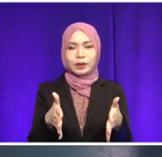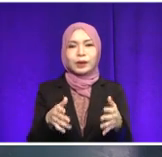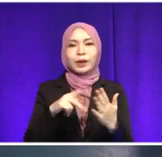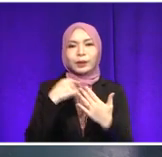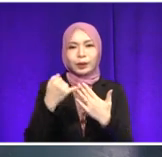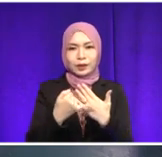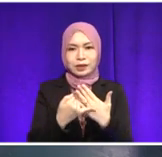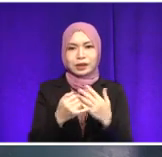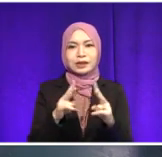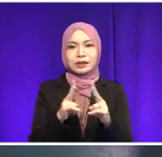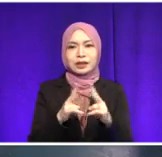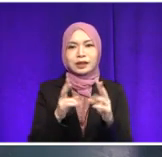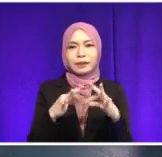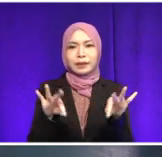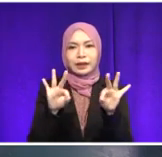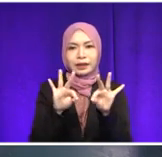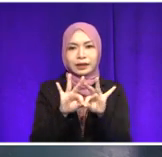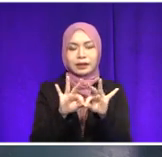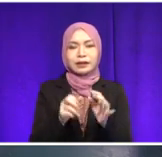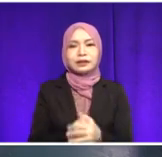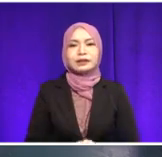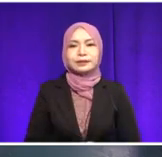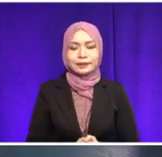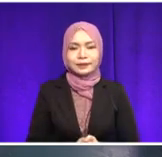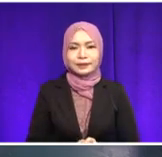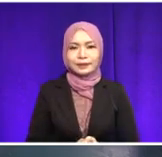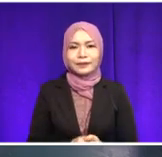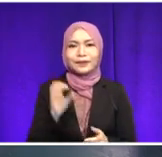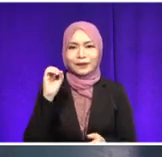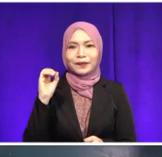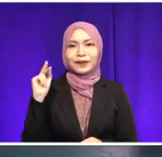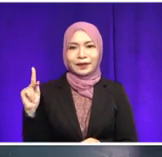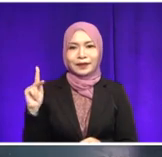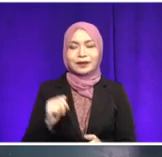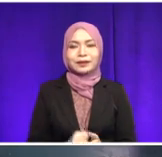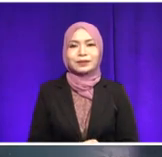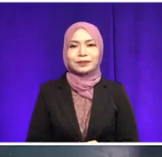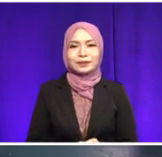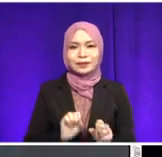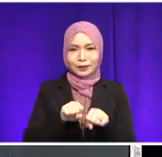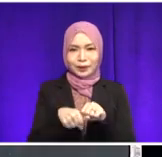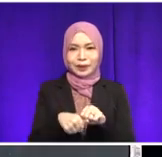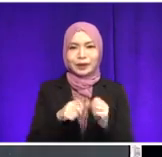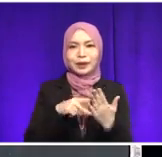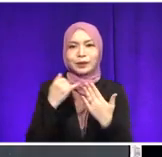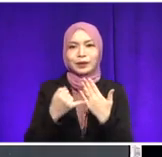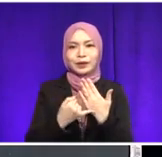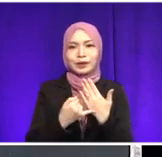pengurus Project dan juga mereka bentuk itu sangat-sangat diperlukan dengan baik kita boleh